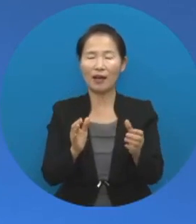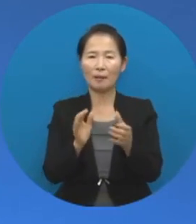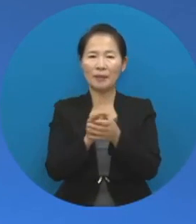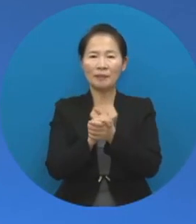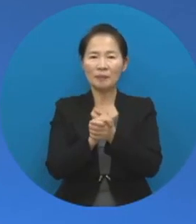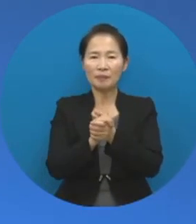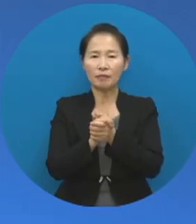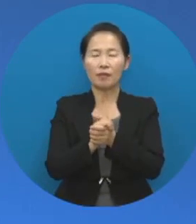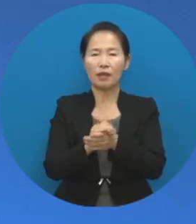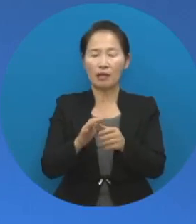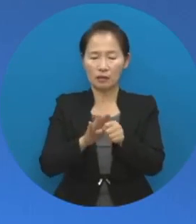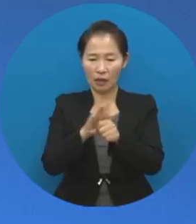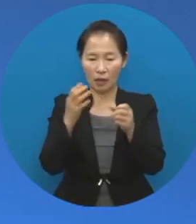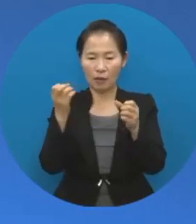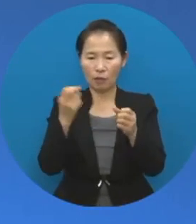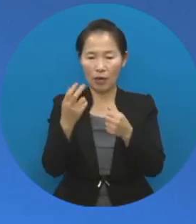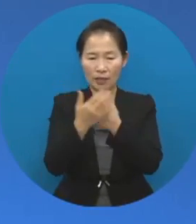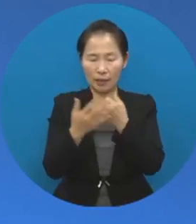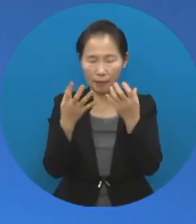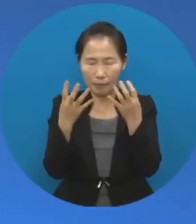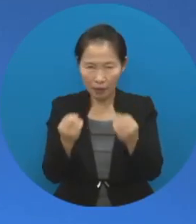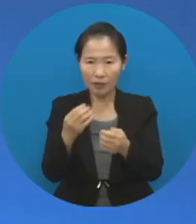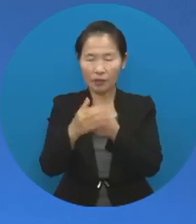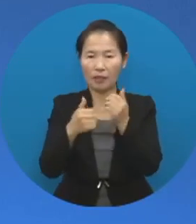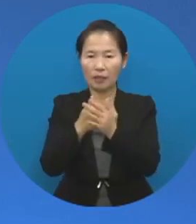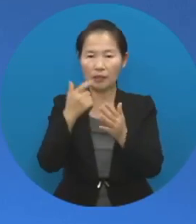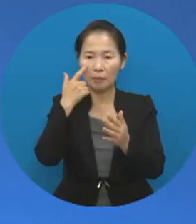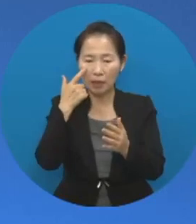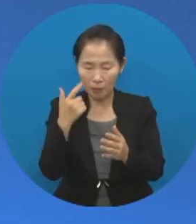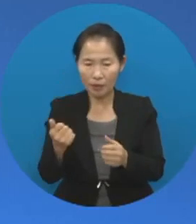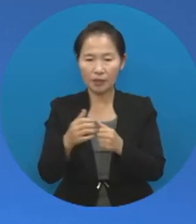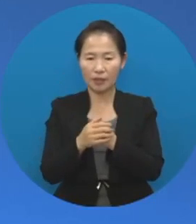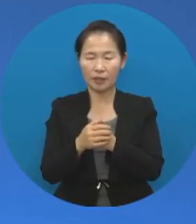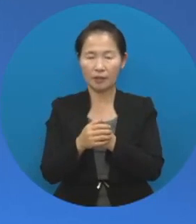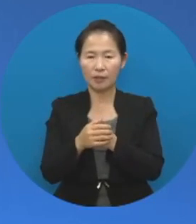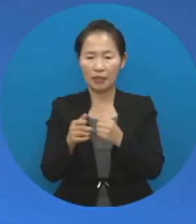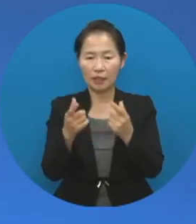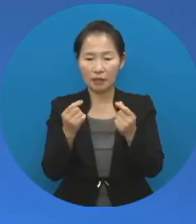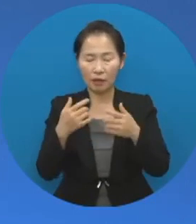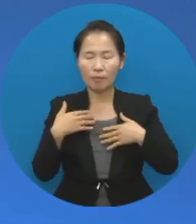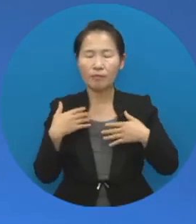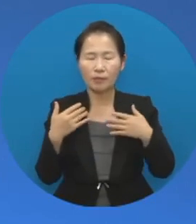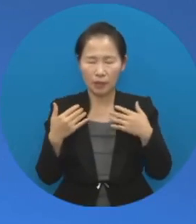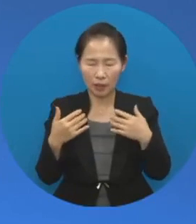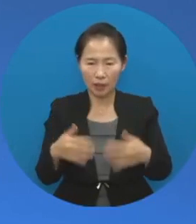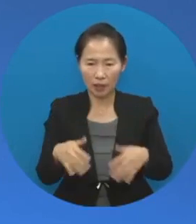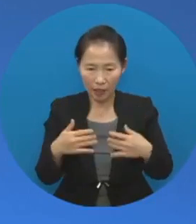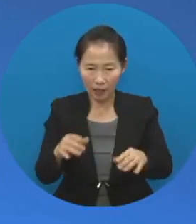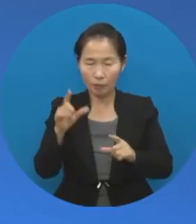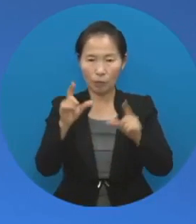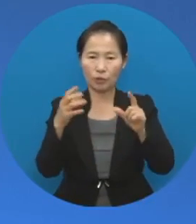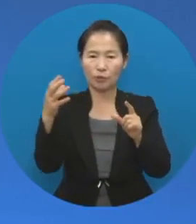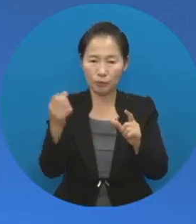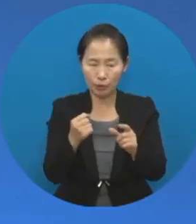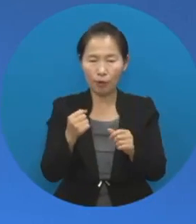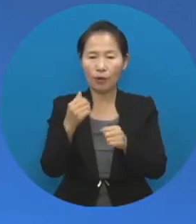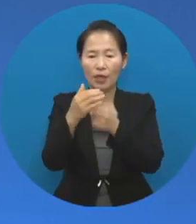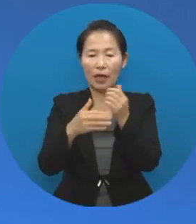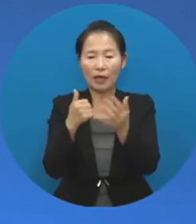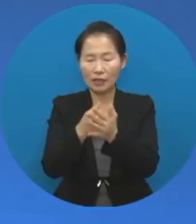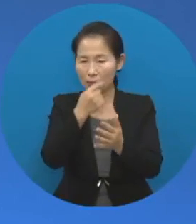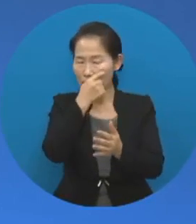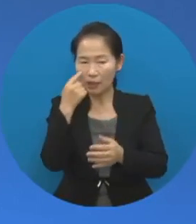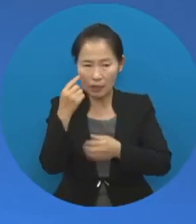사랑과 은혜가 많으신 하나님 아버지, 이렇게 약한 모습으로 하나님을 증거할 수 있는